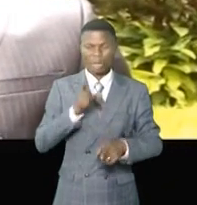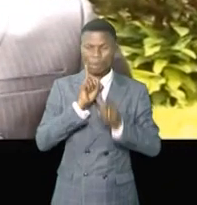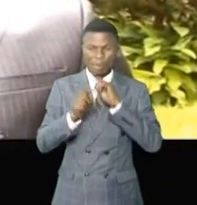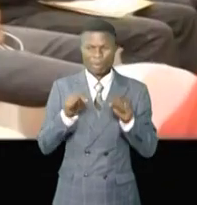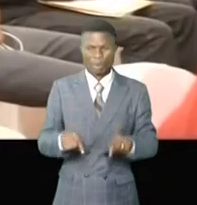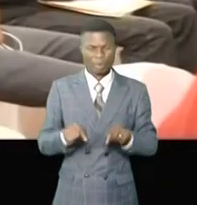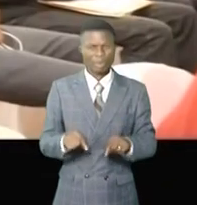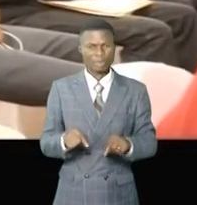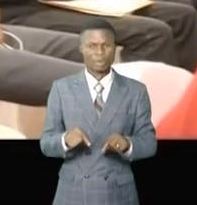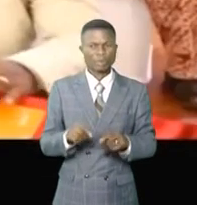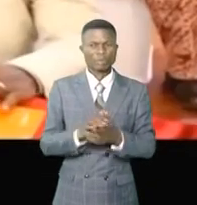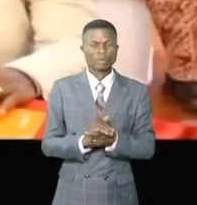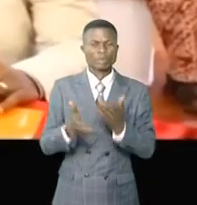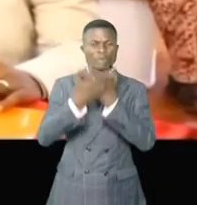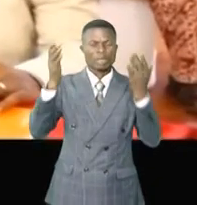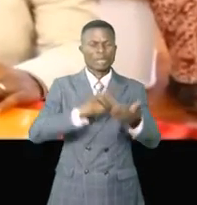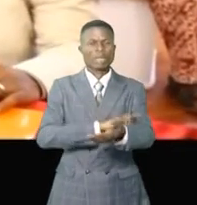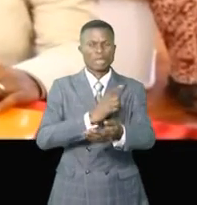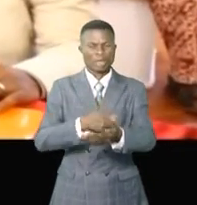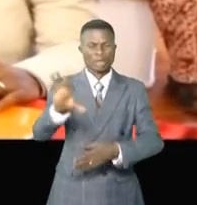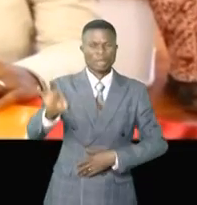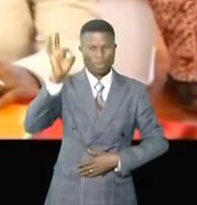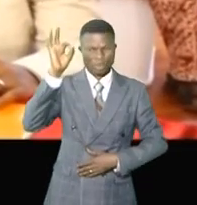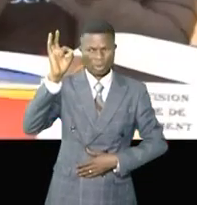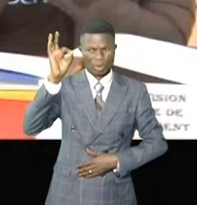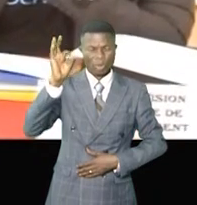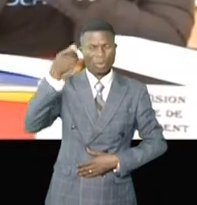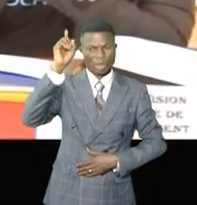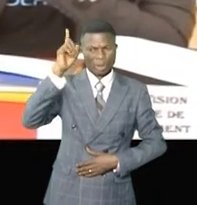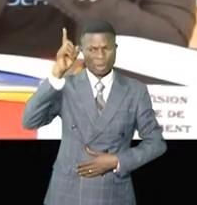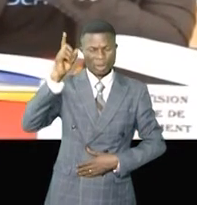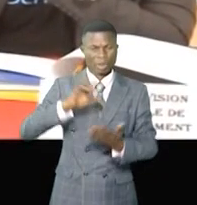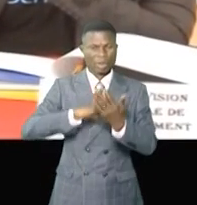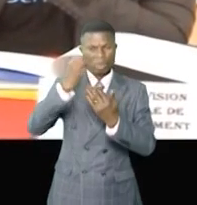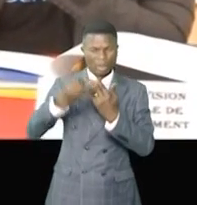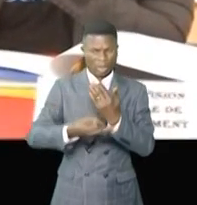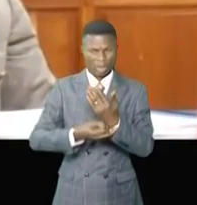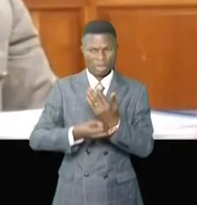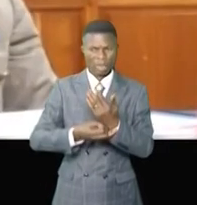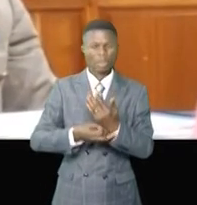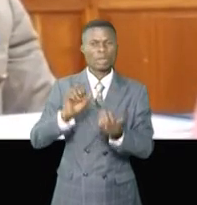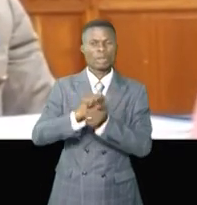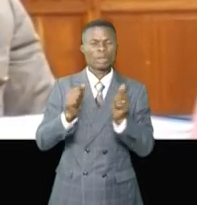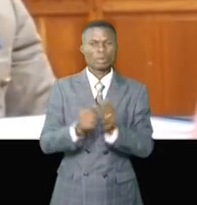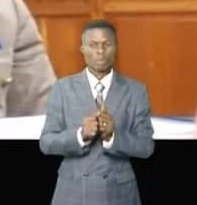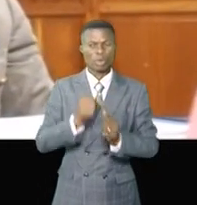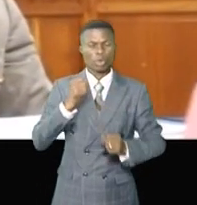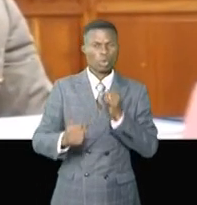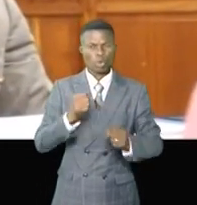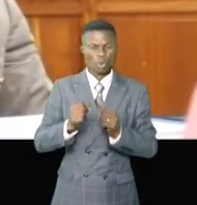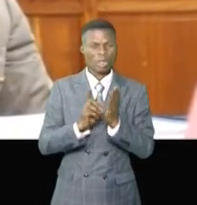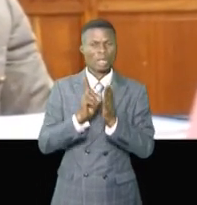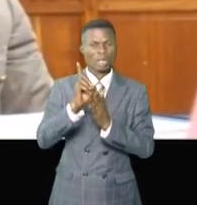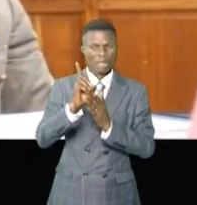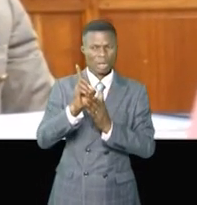ces derniers temps. La ville de Goma a été choisie parmi les villes pilotes de ce grand projet urbain à cause de son dynamisme du